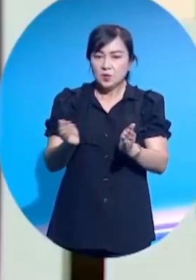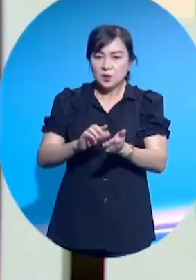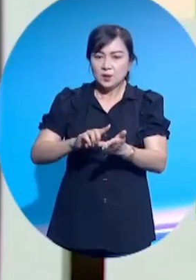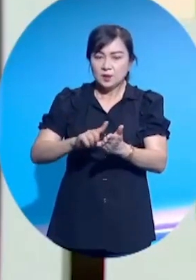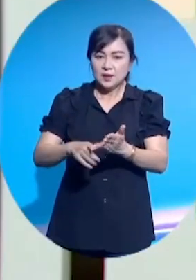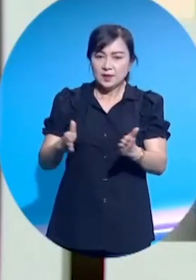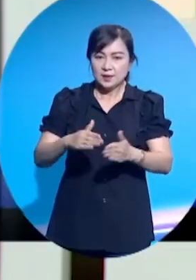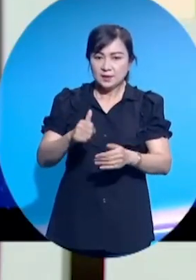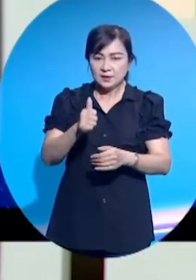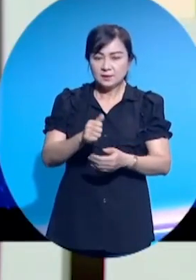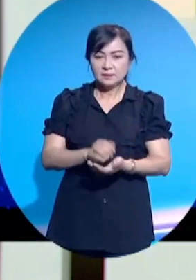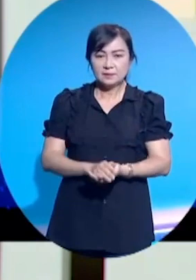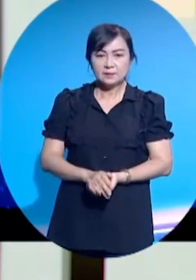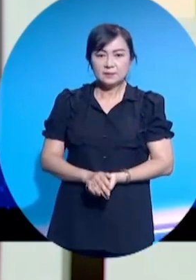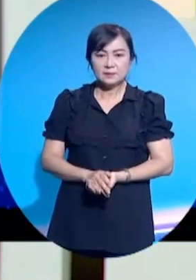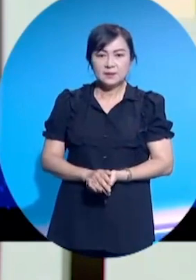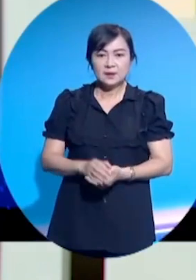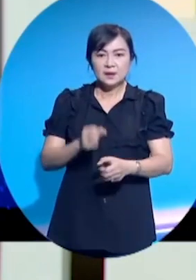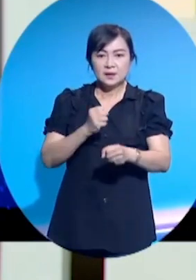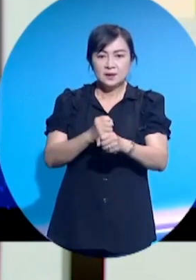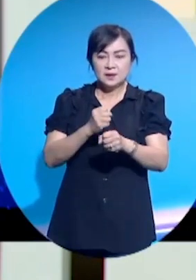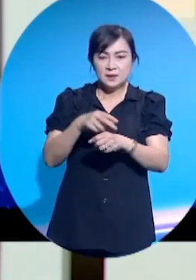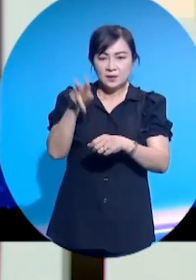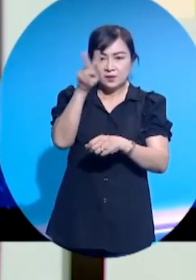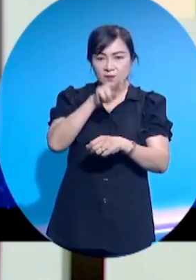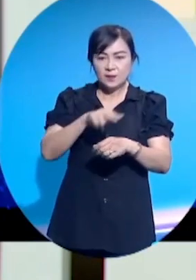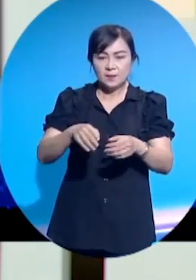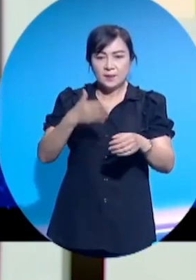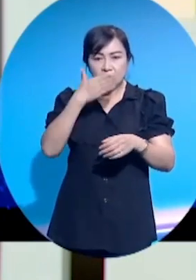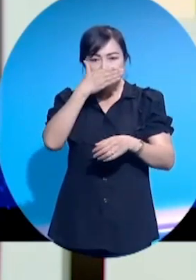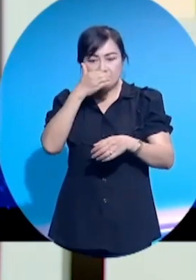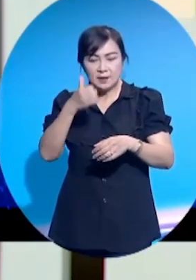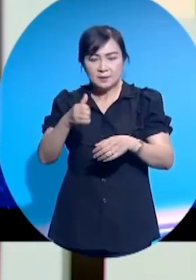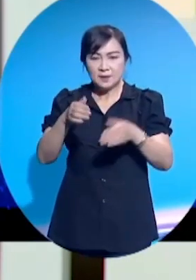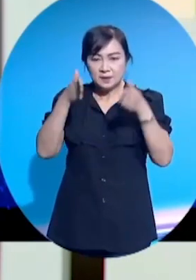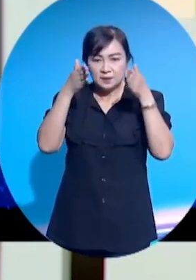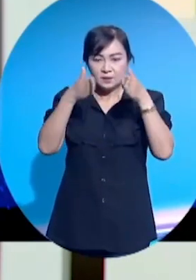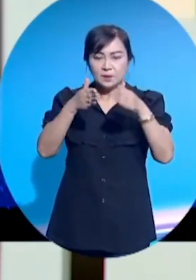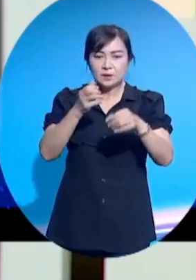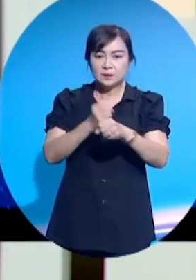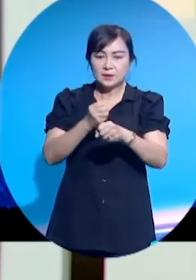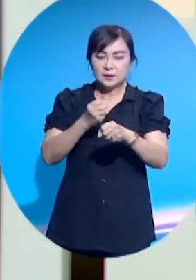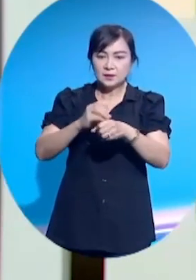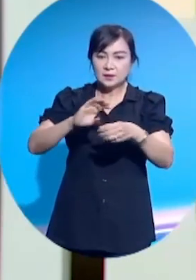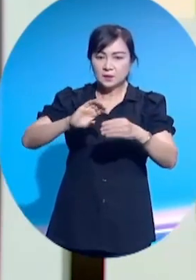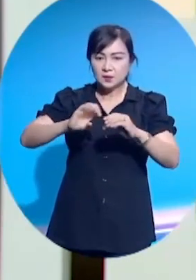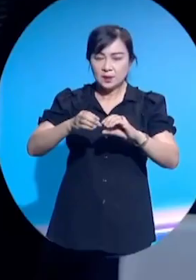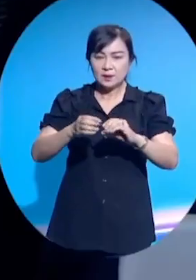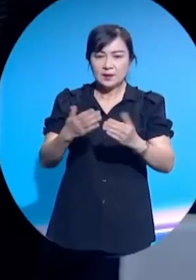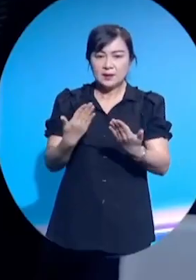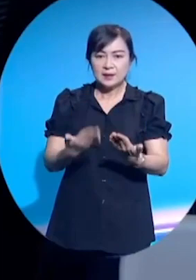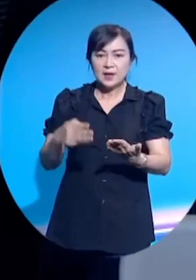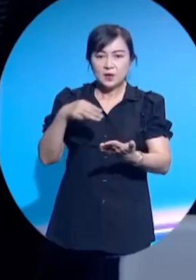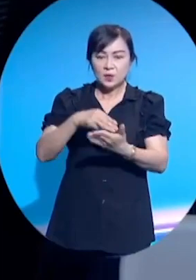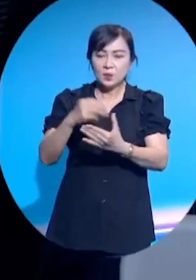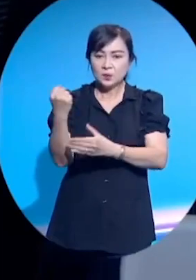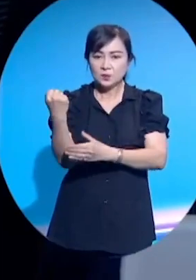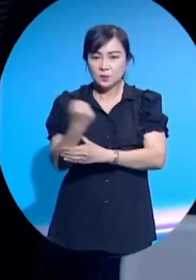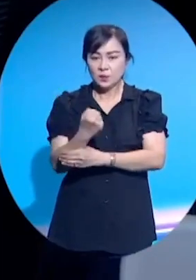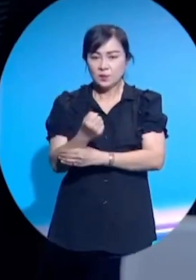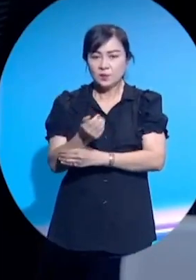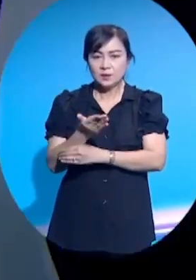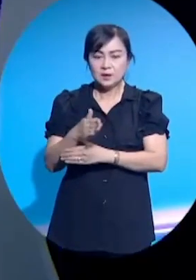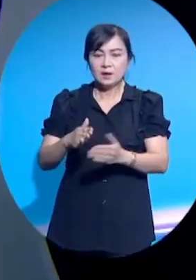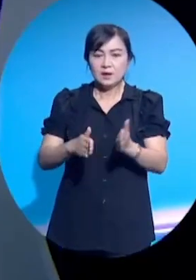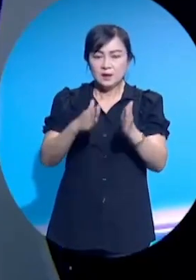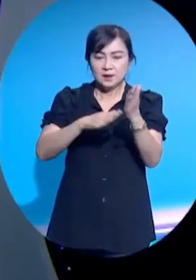nhất. Khi mà cái xu hướng dịch chuyển sản xuất về Việt Nam, đặc biệt tập trung cho các bạn sản xuất và chế tạo, thì đây là một cơ hội rất lớn cho